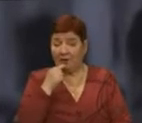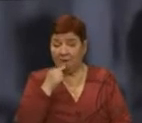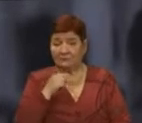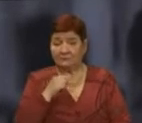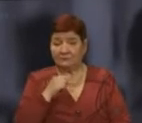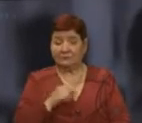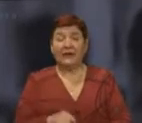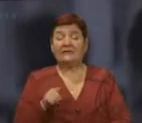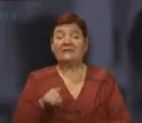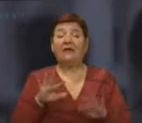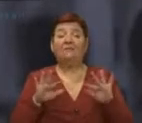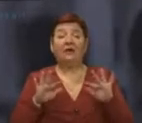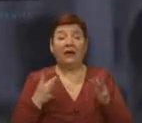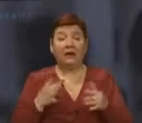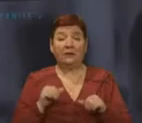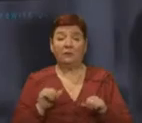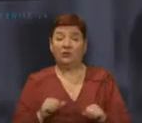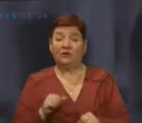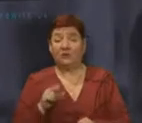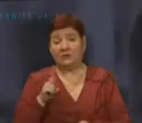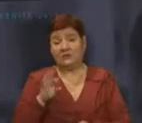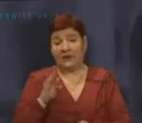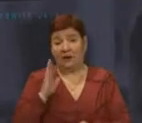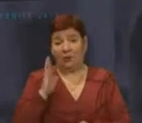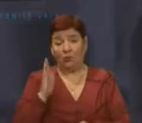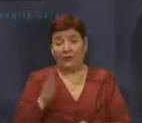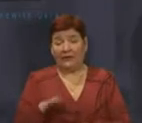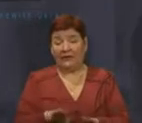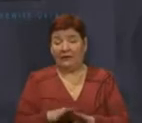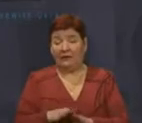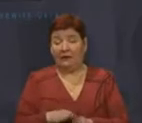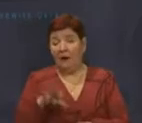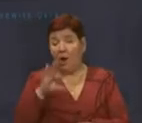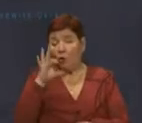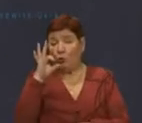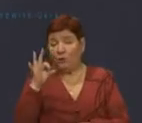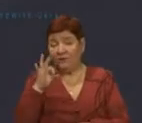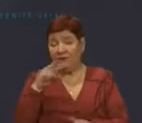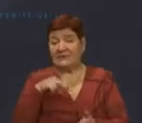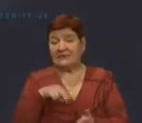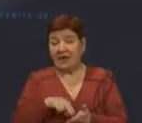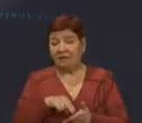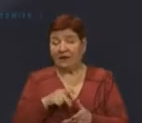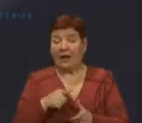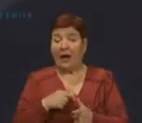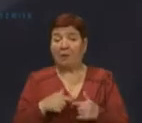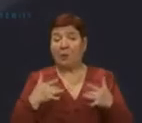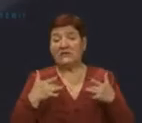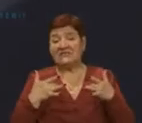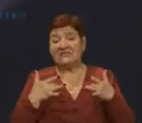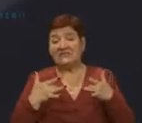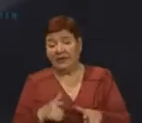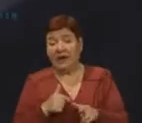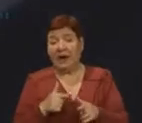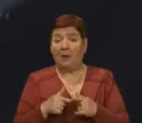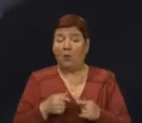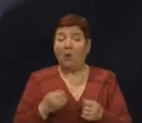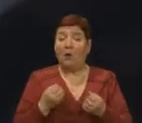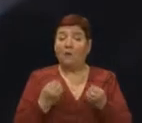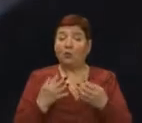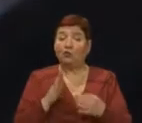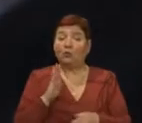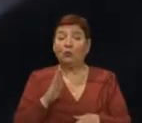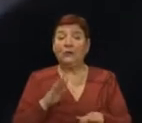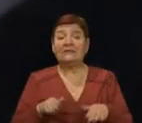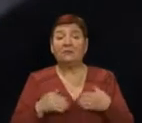цей варіант. Можливо, це не буде такі прям нульові ставки або звільнення, а буде просто